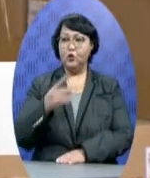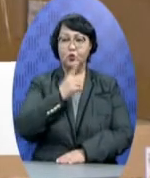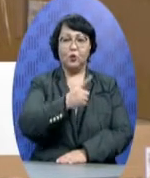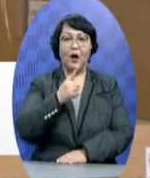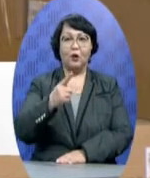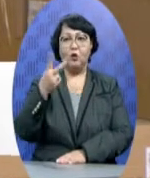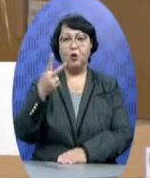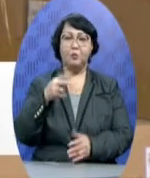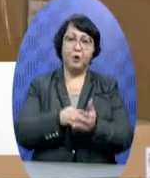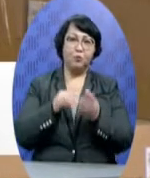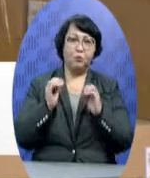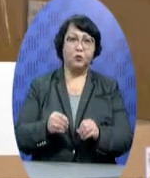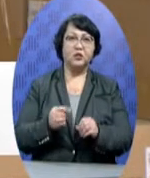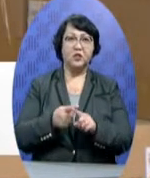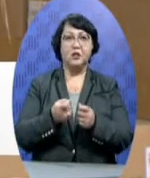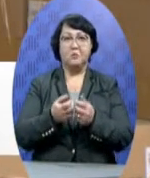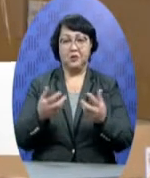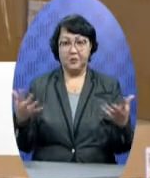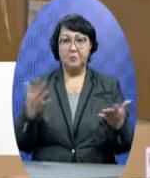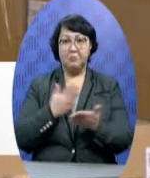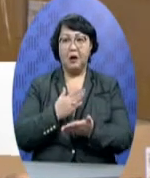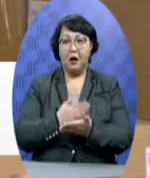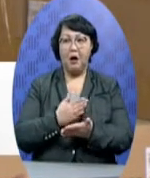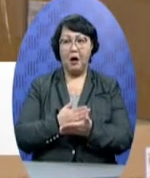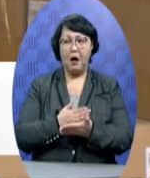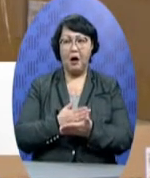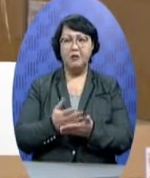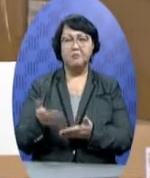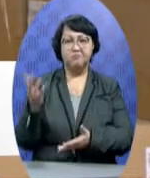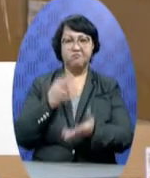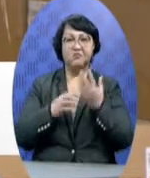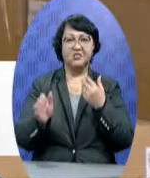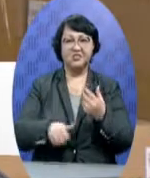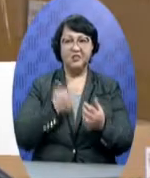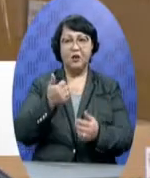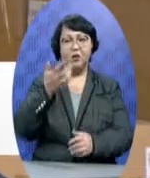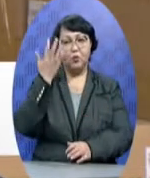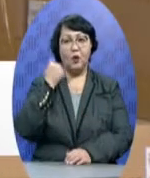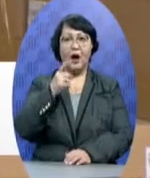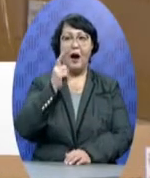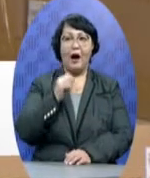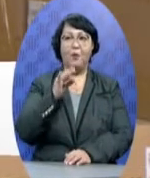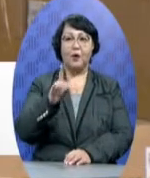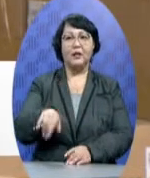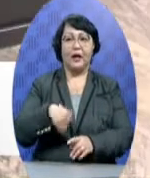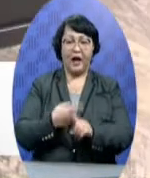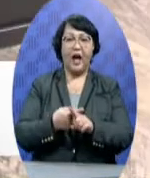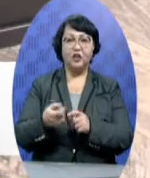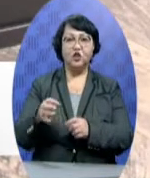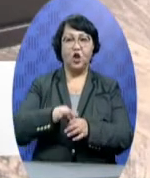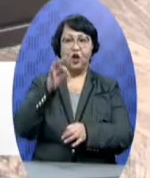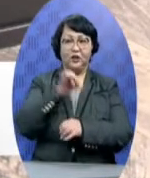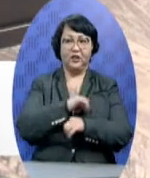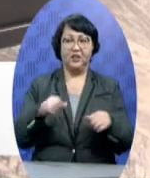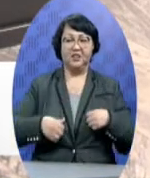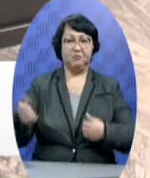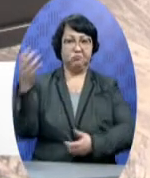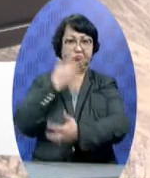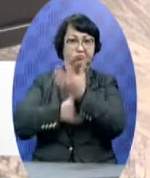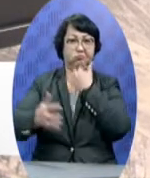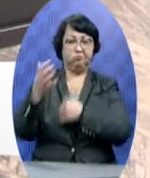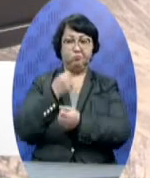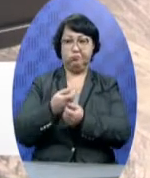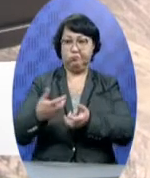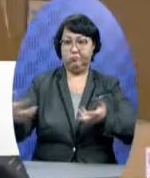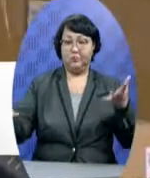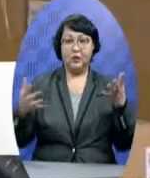мянгаар нэмэгдсэн байна. Одоо ирэх хавар гэхэд бол бас энэ тоо нэмэгдэнэ. Сонгогчийн тоо нэмэгдэж байна. Санал авах